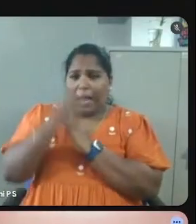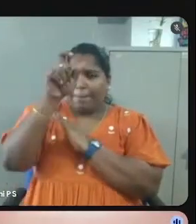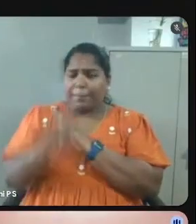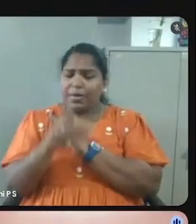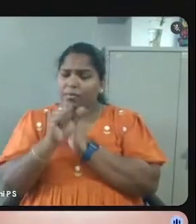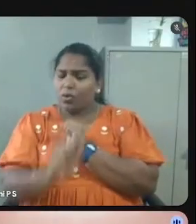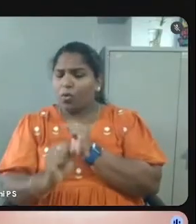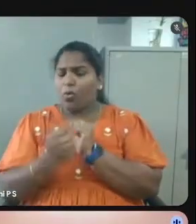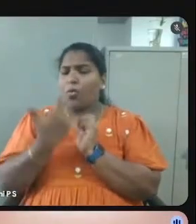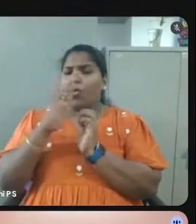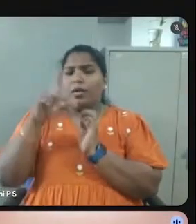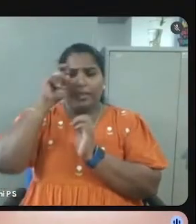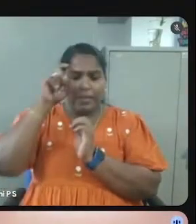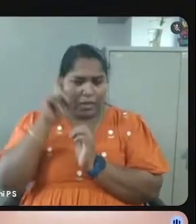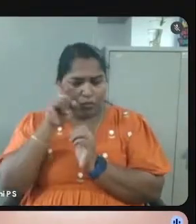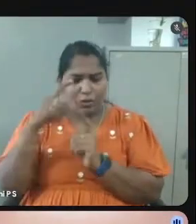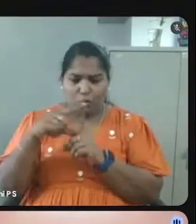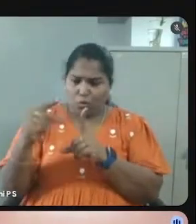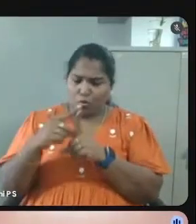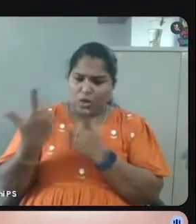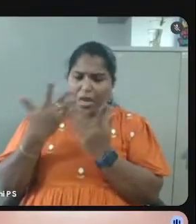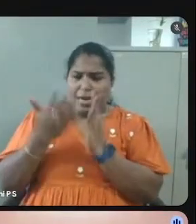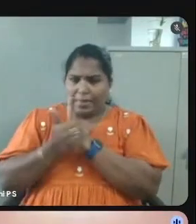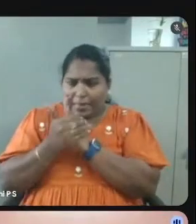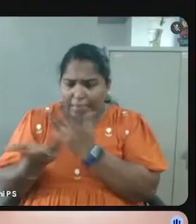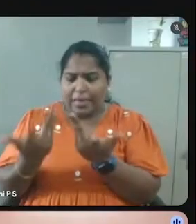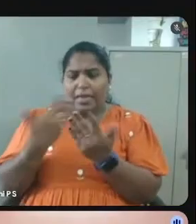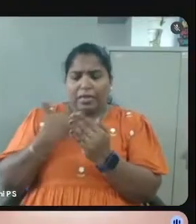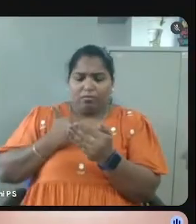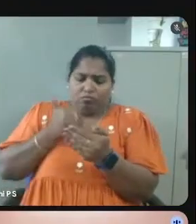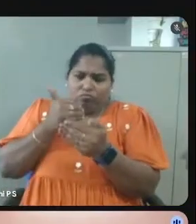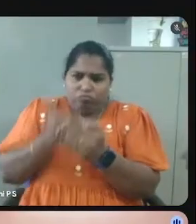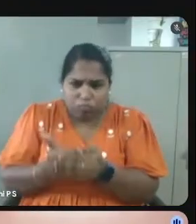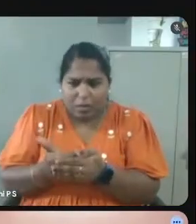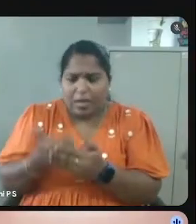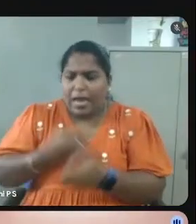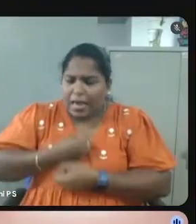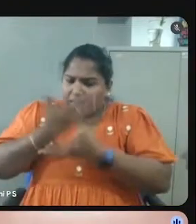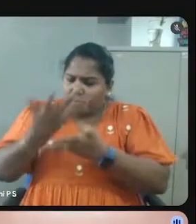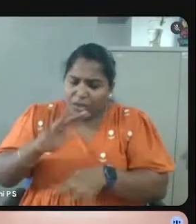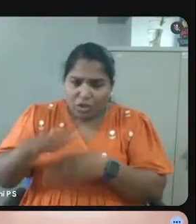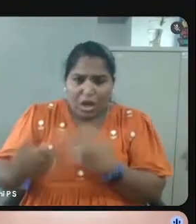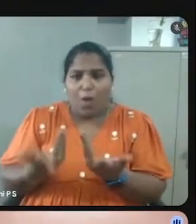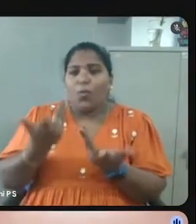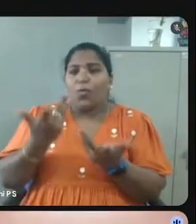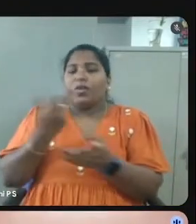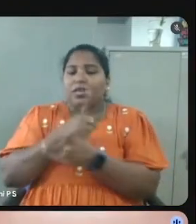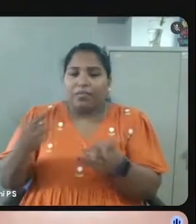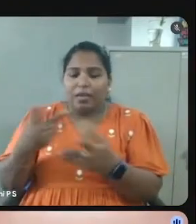ആണ്. അവരുടെ ഉള്ള സെക്ഷുവാലിറ്റിന്റെ ഒരു ഇന്റിമസിയും പ്ലഷറും എക്സ്പ്രഷനും എന്തൊക്കെയാണ്,